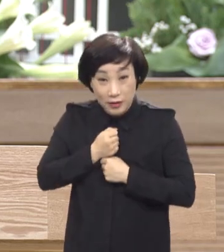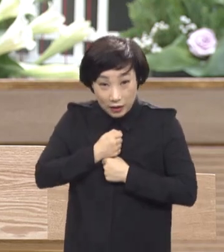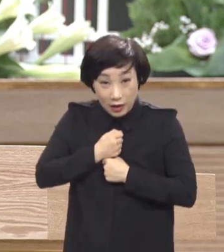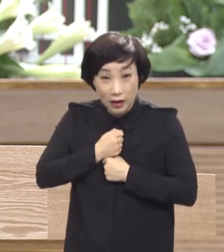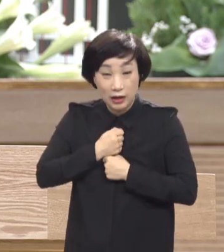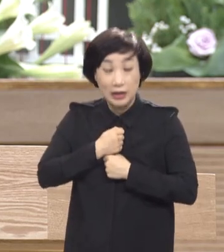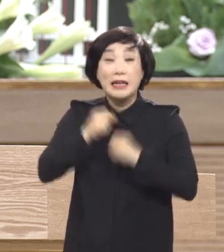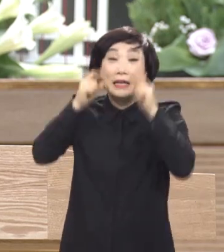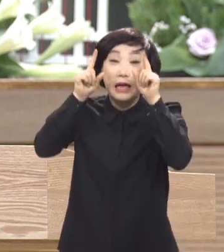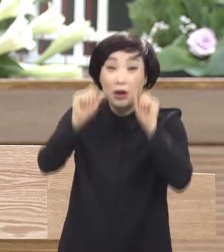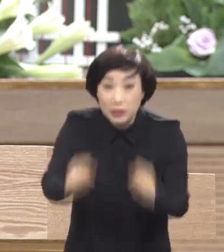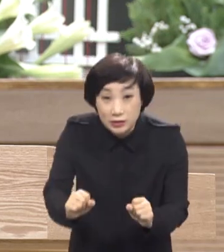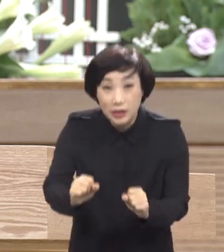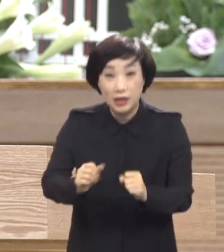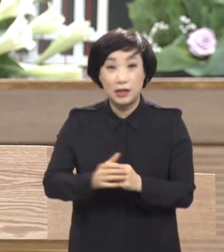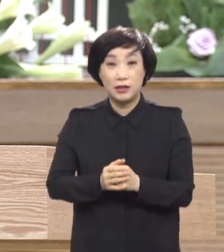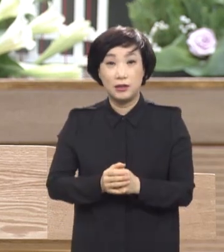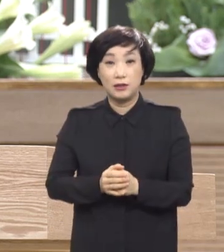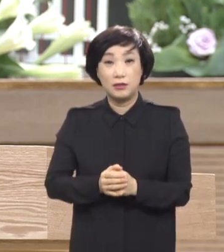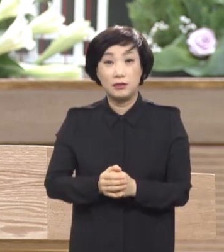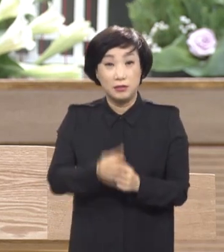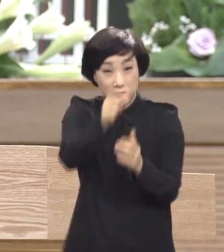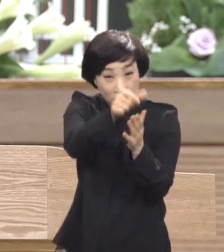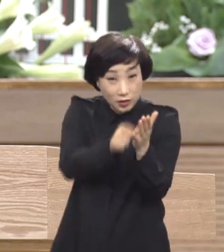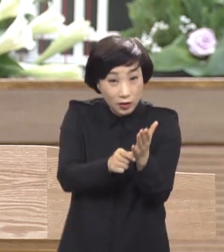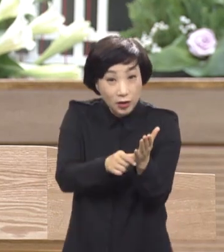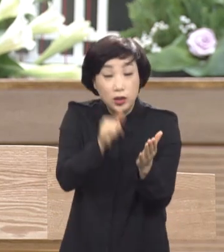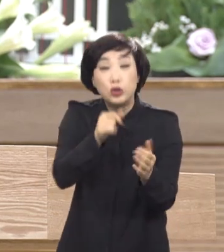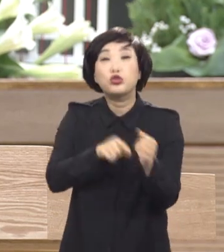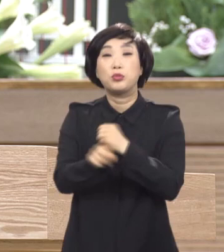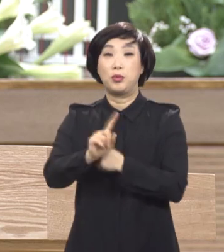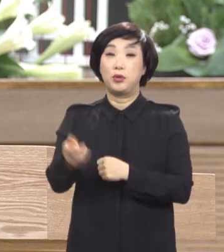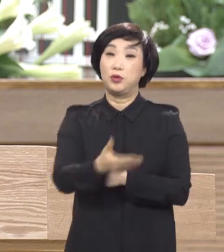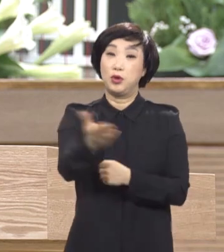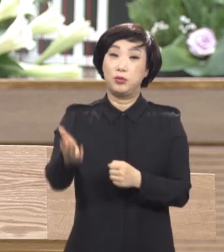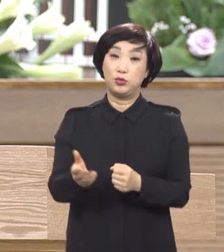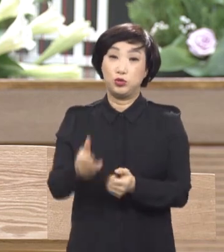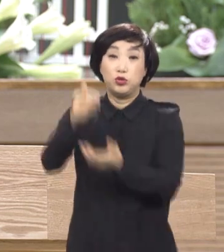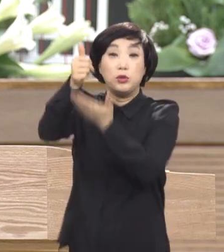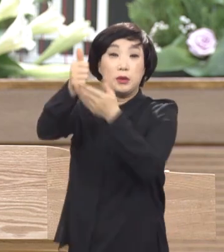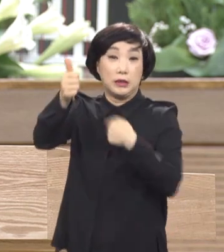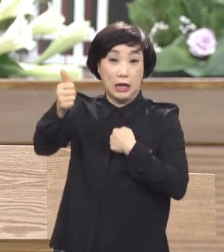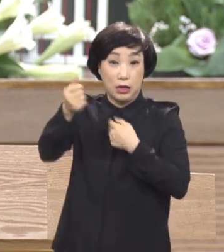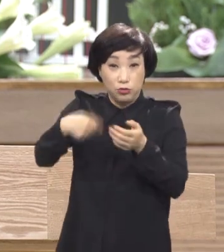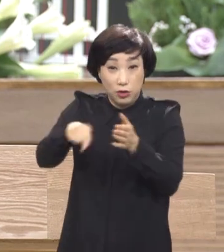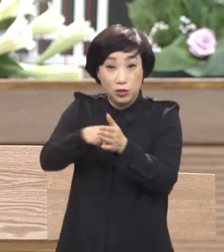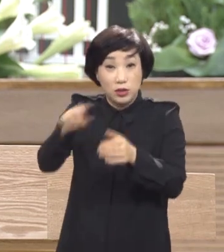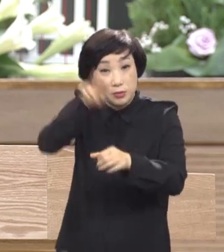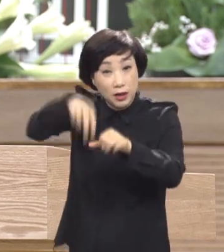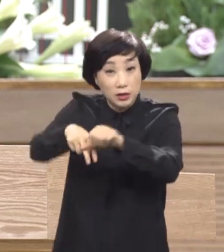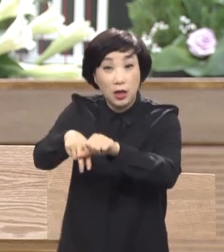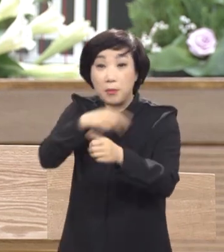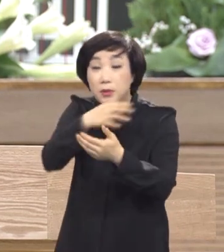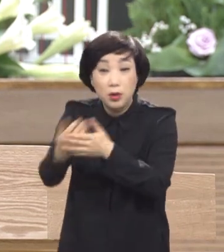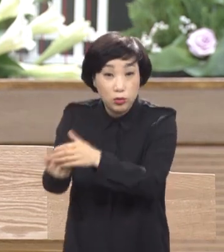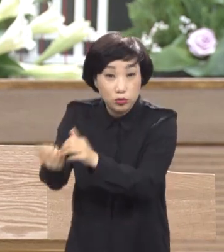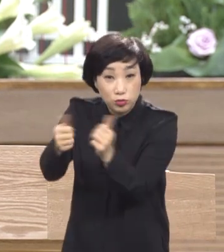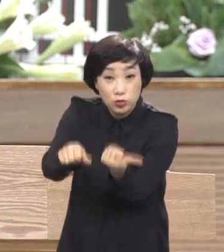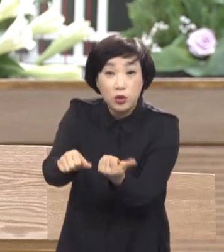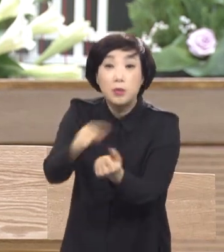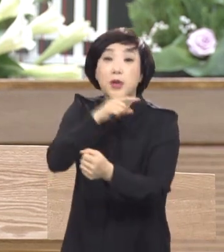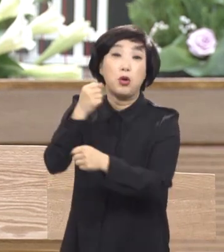깨어라 무슨 말이냐 주님이 날 위해 죽으신 십자가의 피의